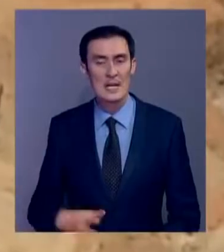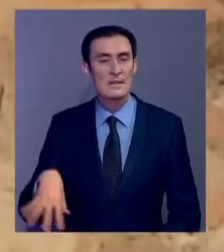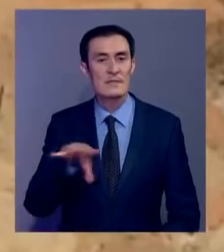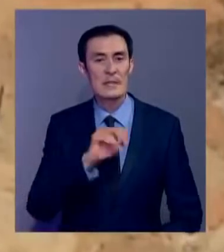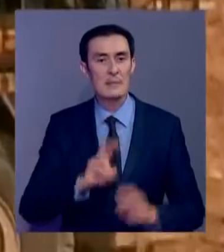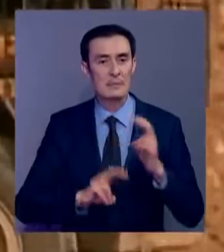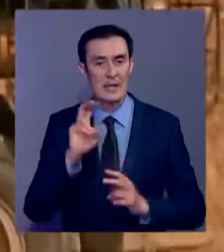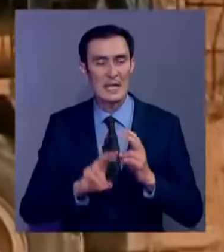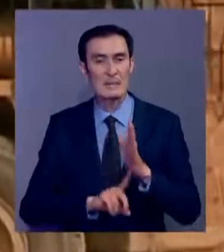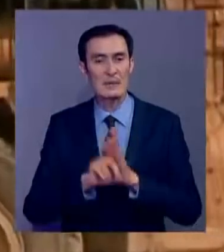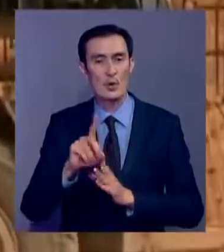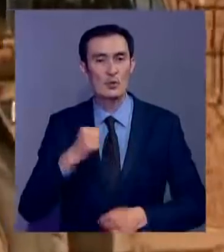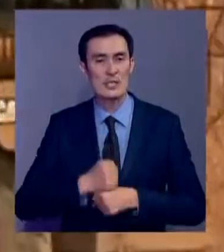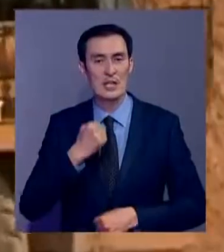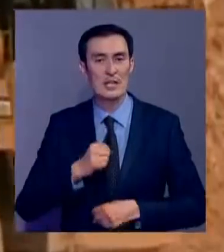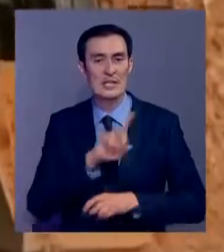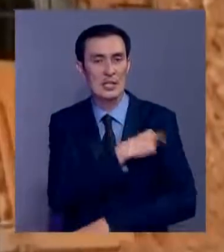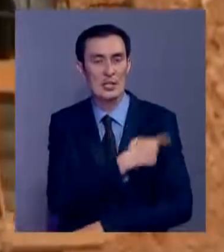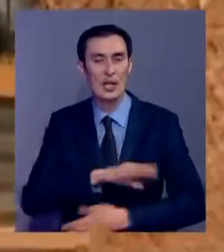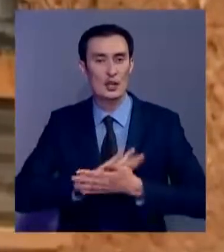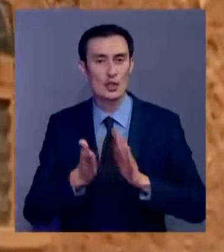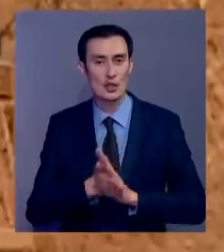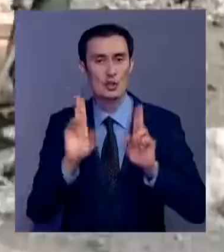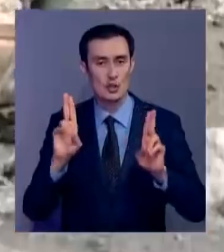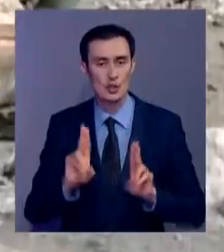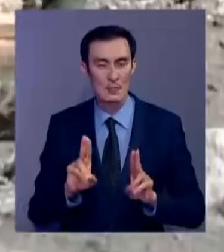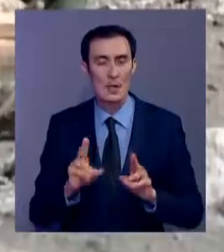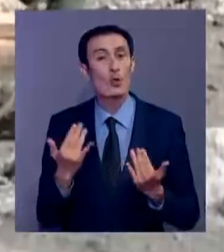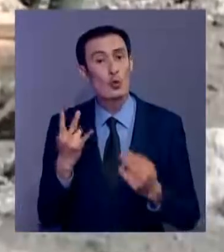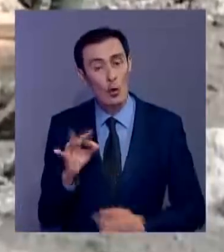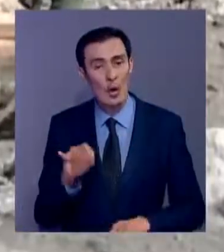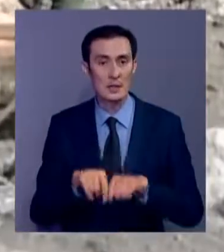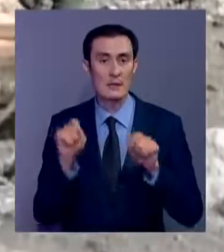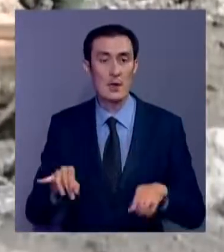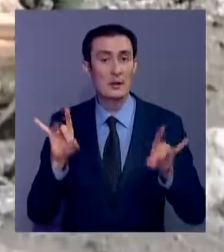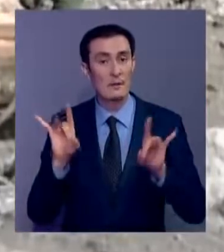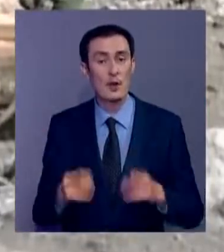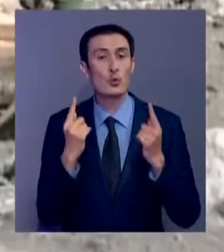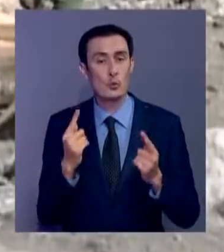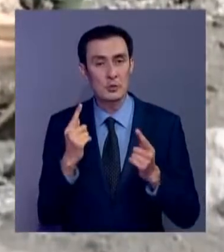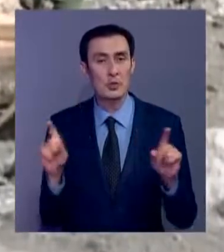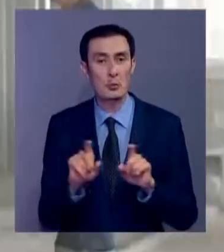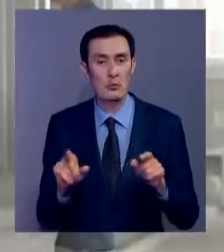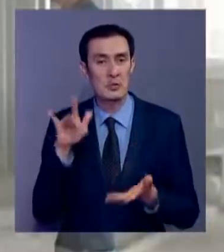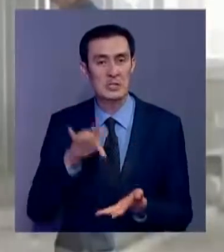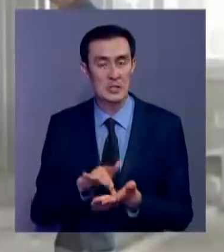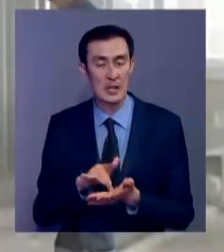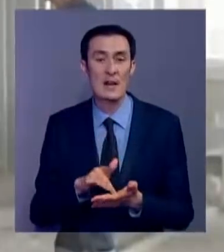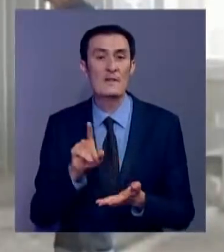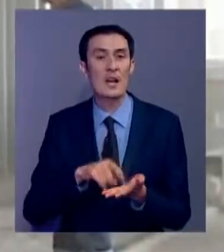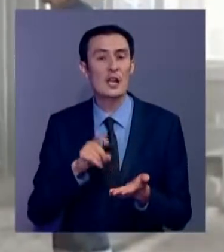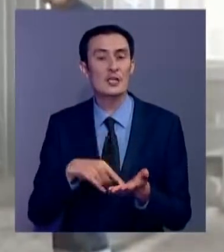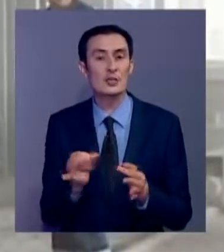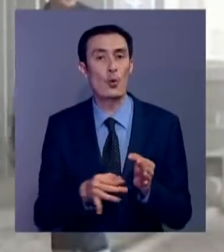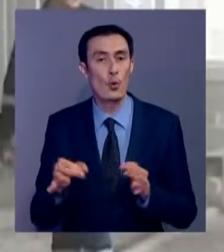Все предприятия переведены на усиленный санитарный режим, зато открывают кафе и крупные торговые центры. В